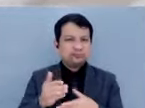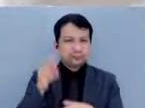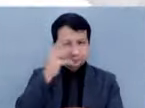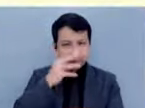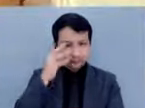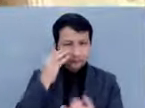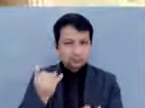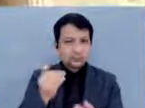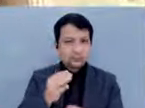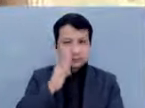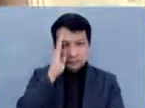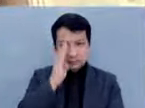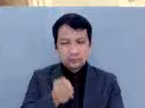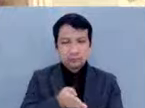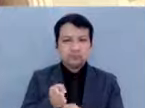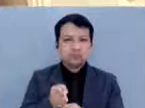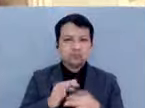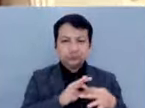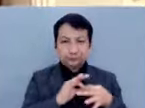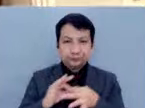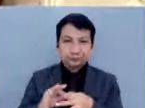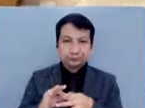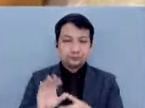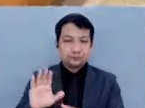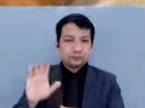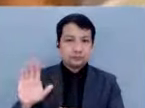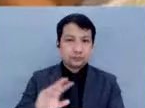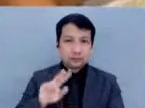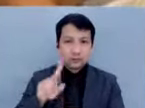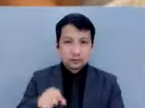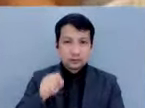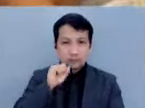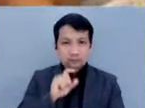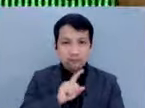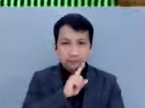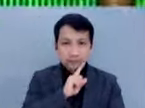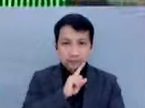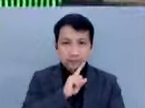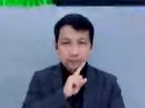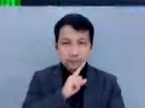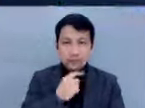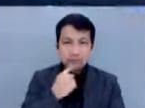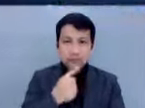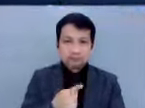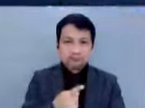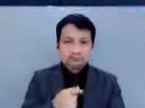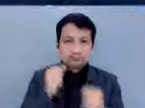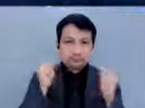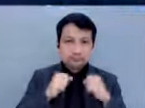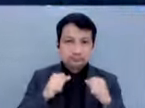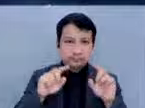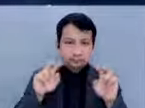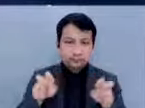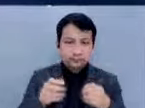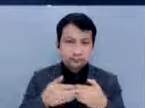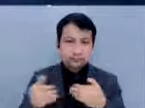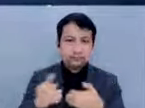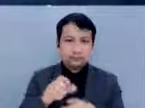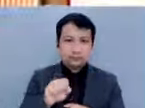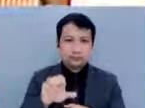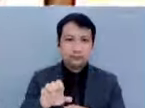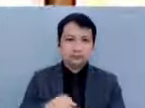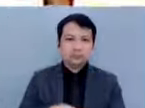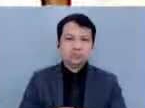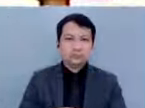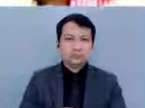frankly. Kung ang kaalyado naman ni Kibuloy na si Vice President Sara Duterte ang tatanungin, pabor siya sa tinatakbo ng mga kaso laban sa pastor.